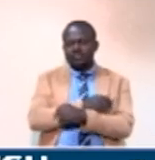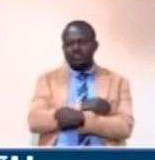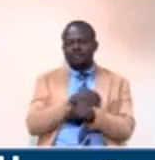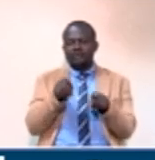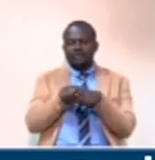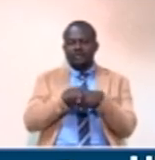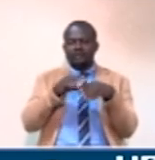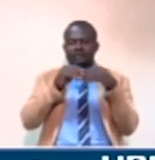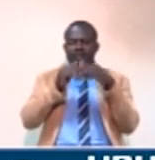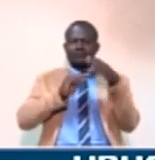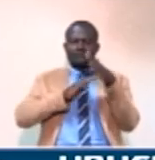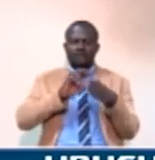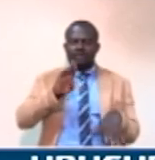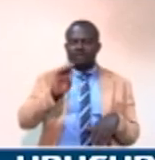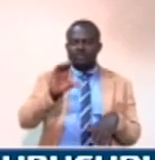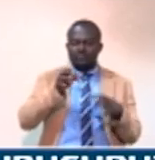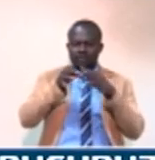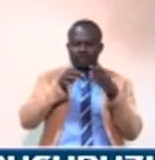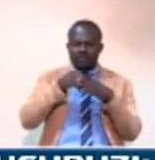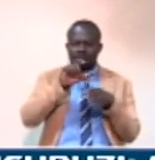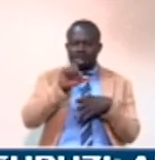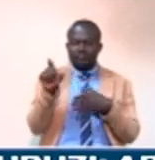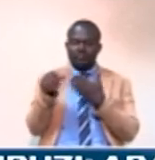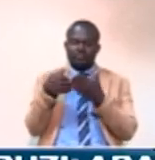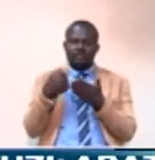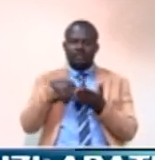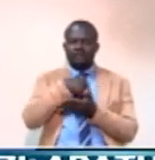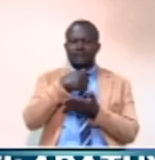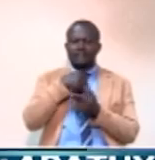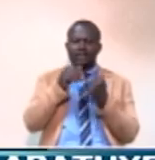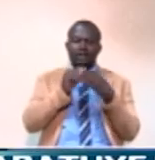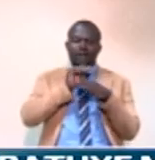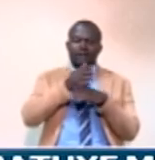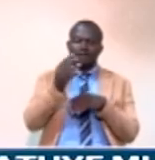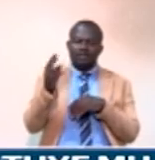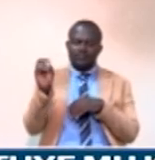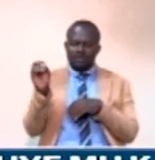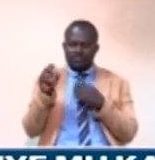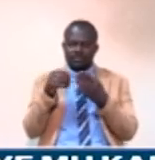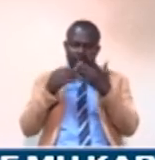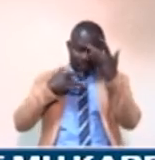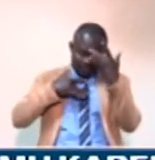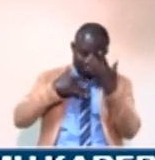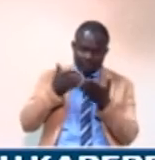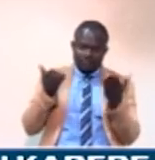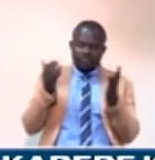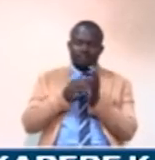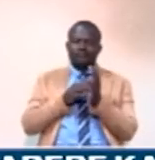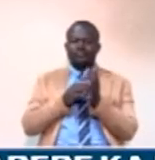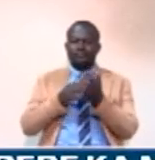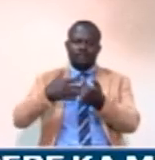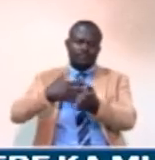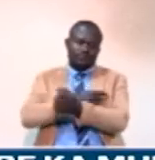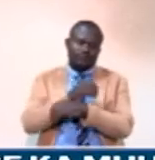Nk'uko umuyobozi mukuru wa RBC yabisobanuye muri iki cyumweru, dufite abantu bagera kuri 400 barwaye kino cyorezo kandi